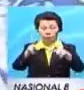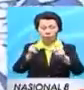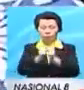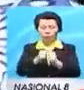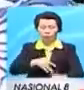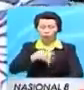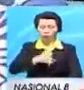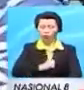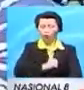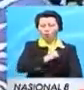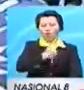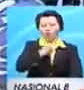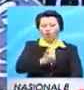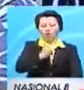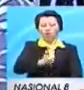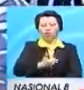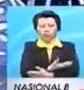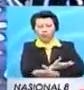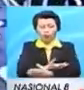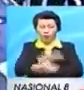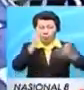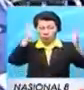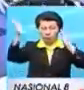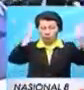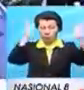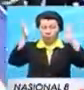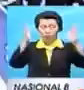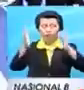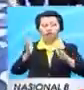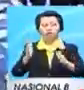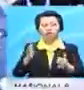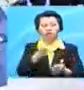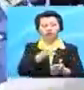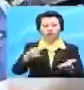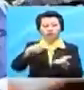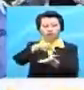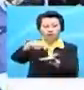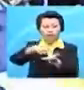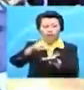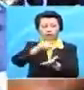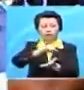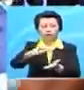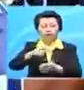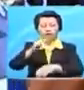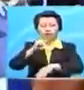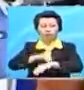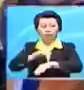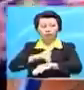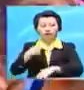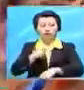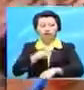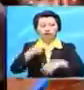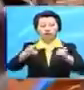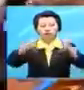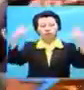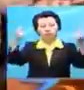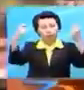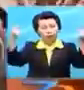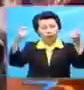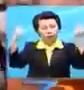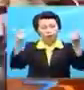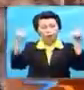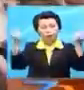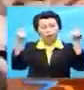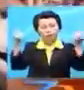perasaan bangga sebagai anak Malaysia, sebagai bebas. Dan inilah waktu kita meraih